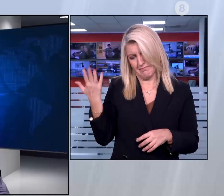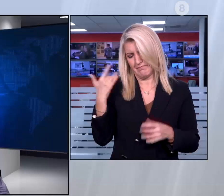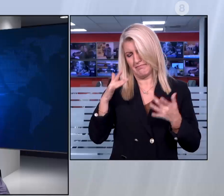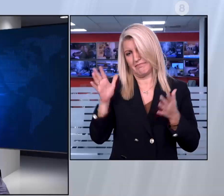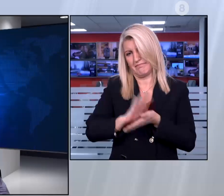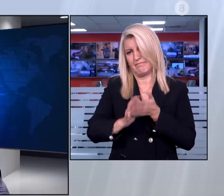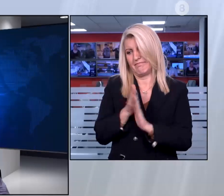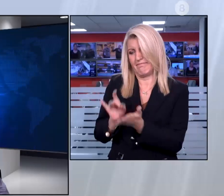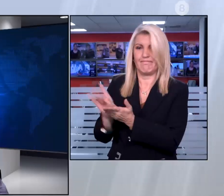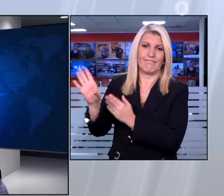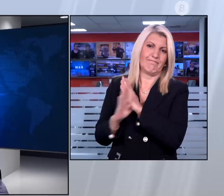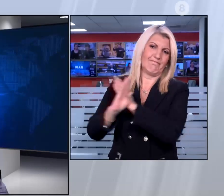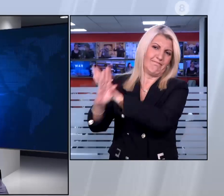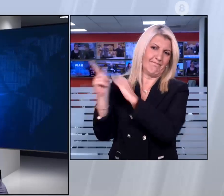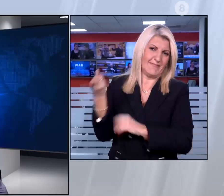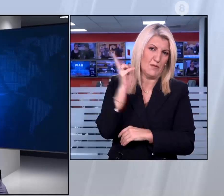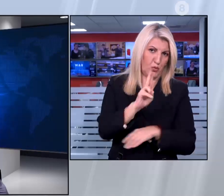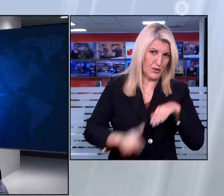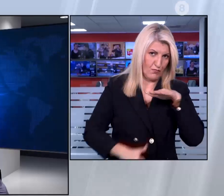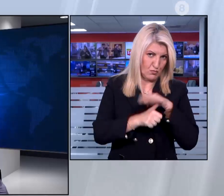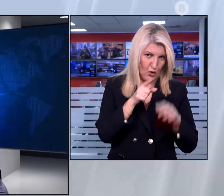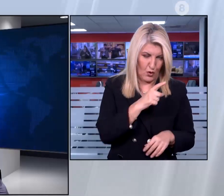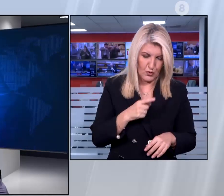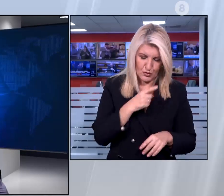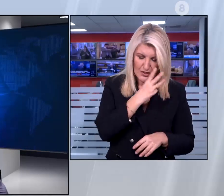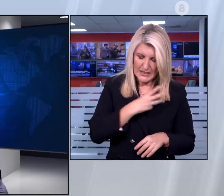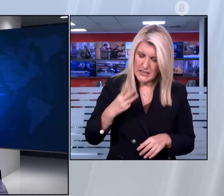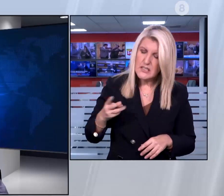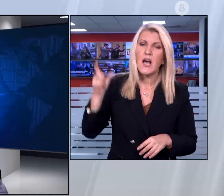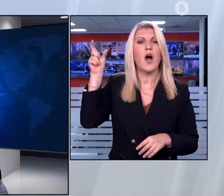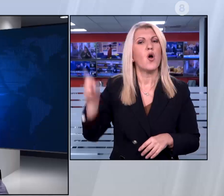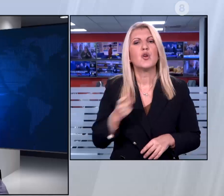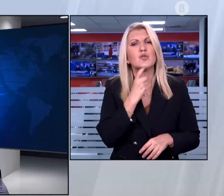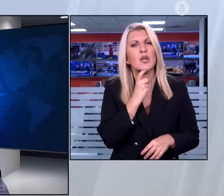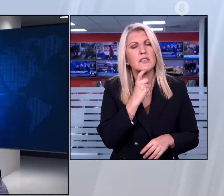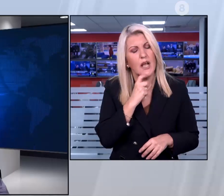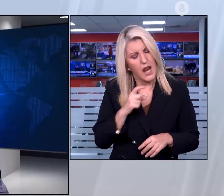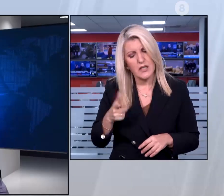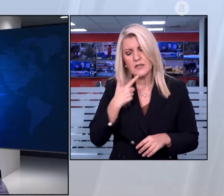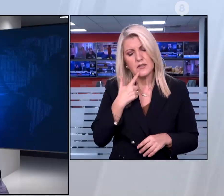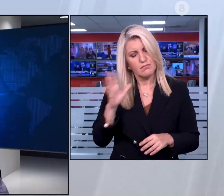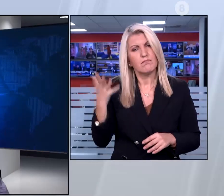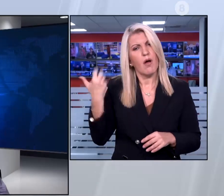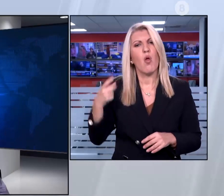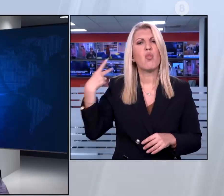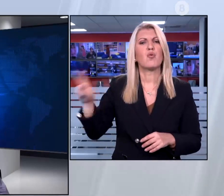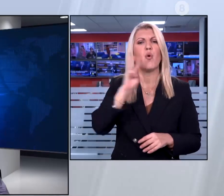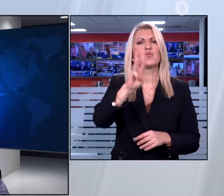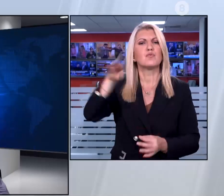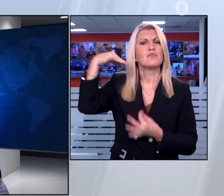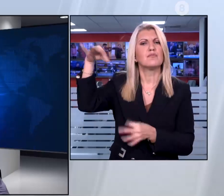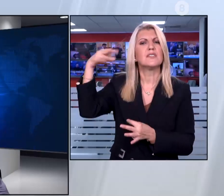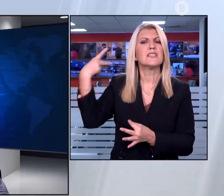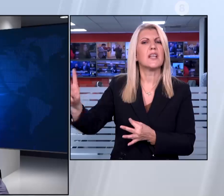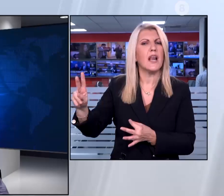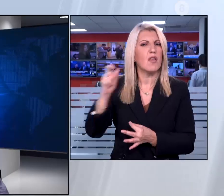από υποψήφιο πρόεδρο. Ο Στέφανος Κασελάκης έδωσε ραντεβού με τους ψηφοφόρους του στο συνέδριο του ΣΥΡΙΖΑ, ενώ εθελοντές συνεχίζουν να εγγράφονται στο site